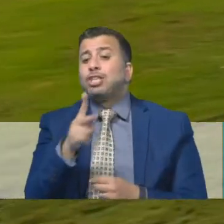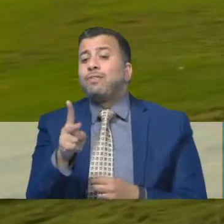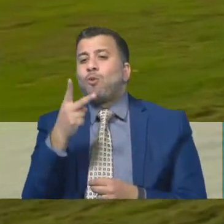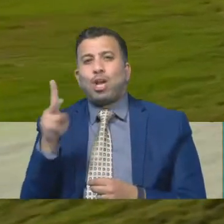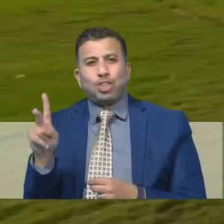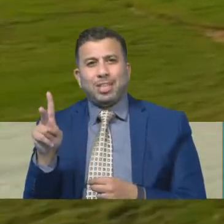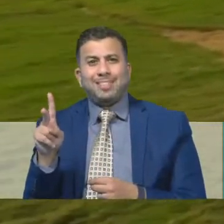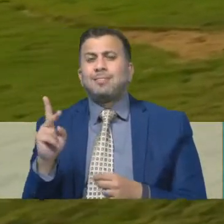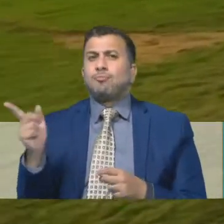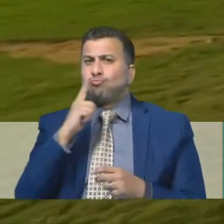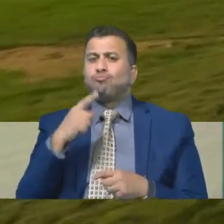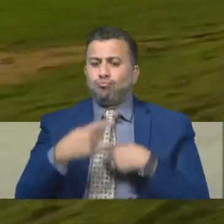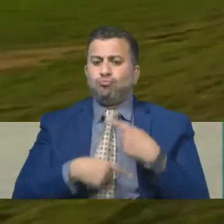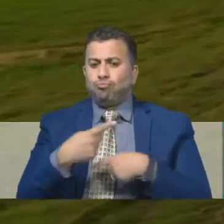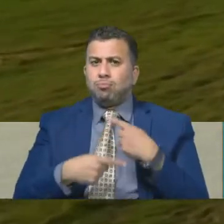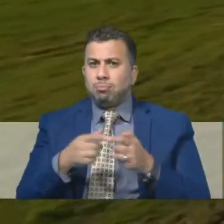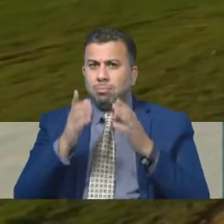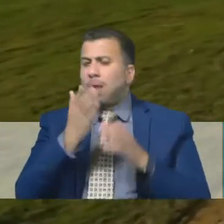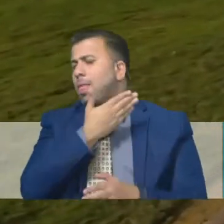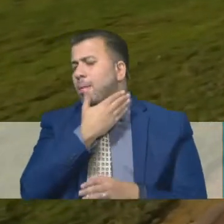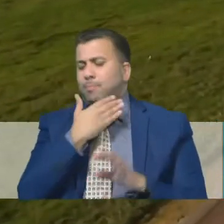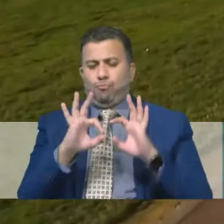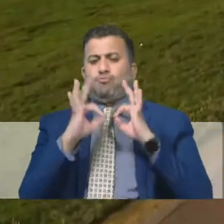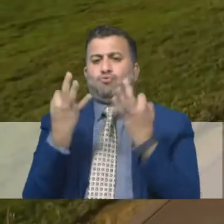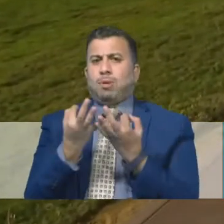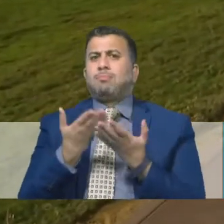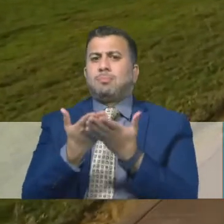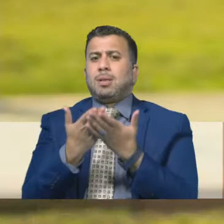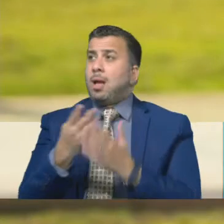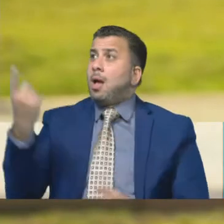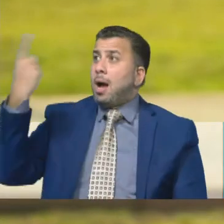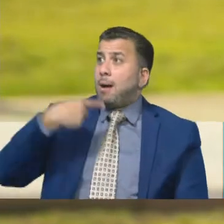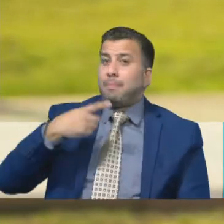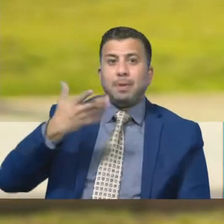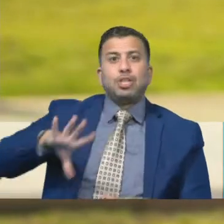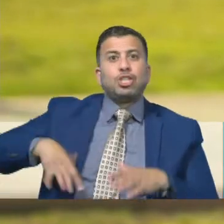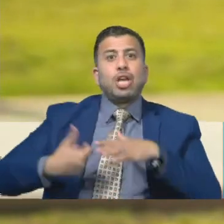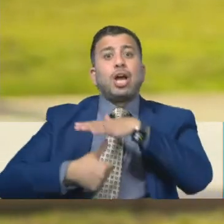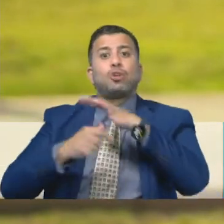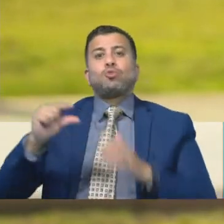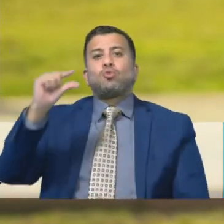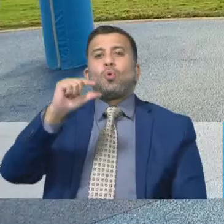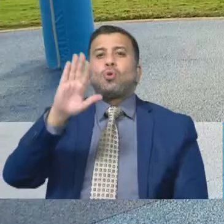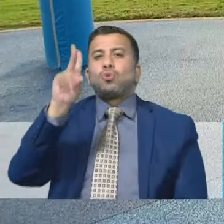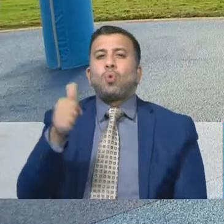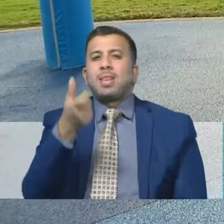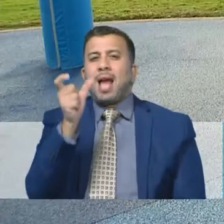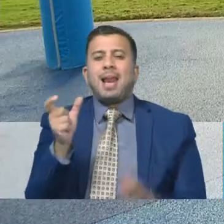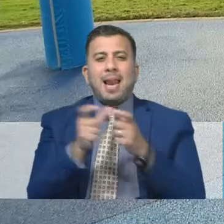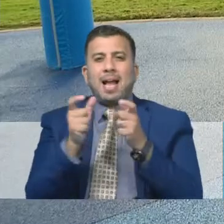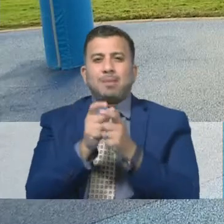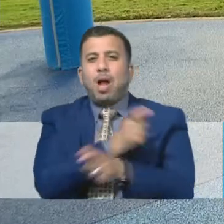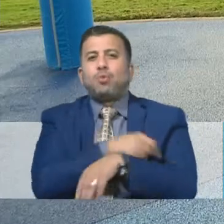مواصلة بذلك حرصها على خدمة المجتمع في ظل توجيهات صاحب السمو الشيخ الدكتور سلطان بن محمد